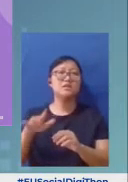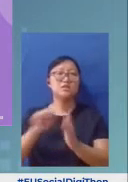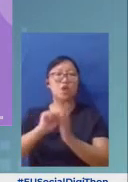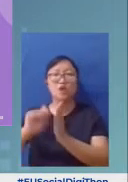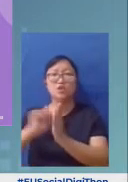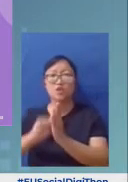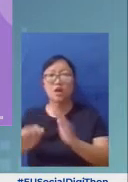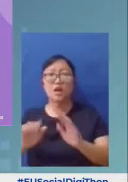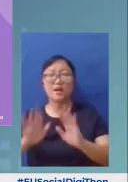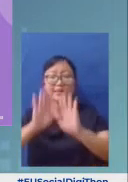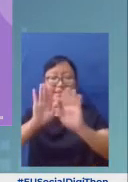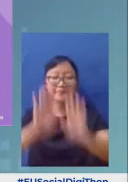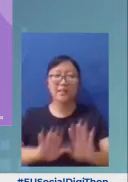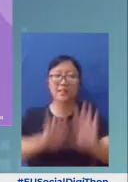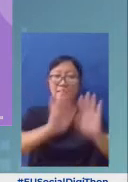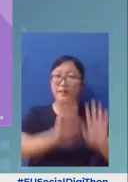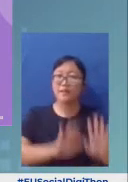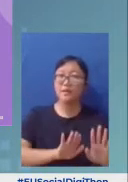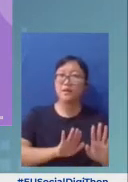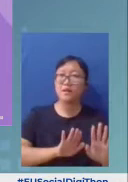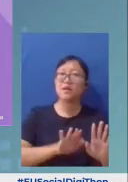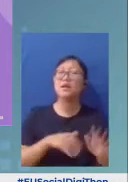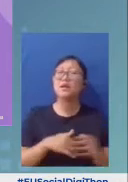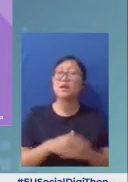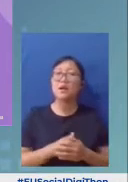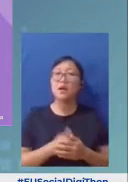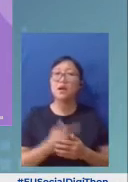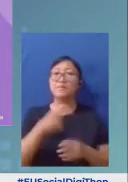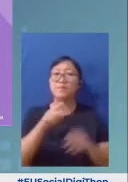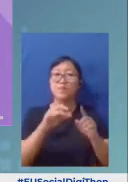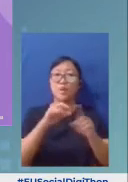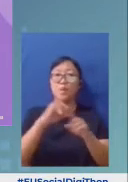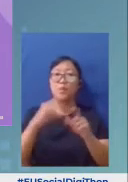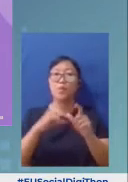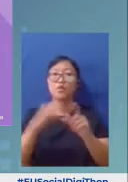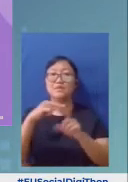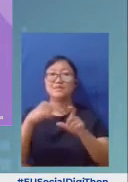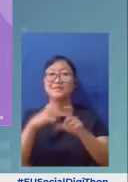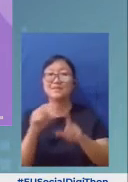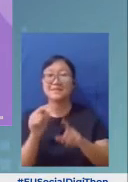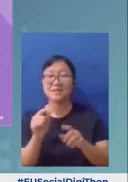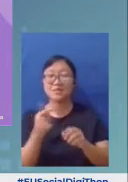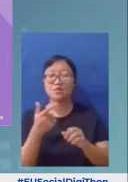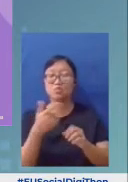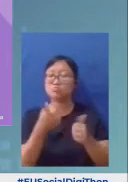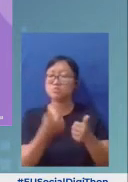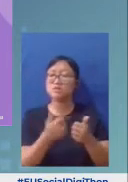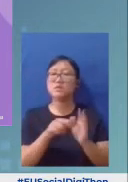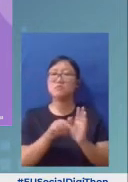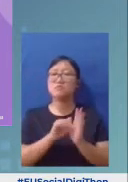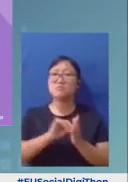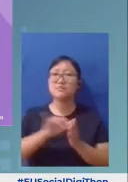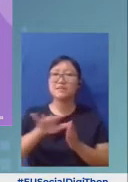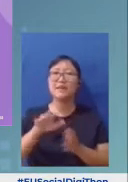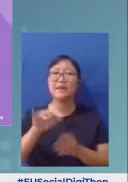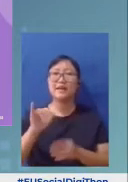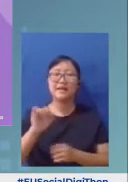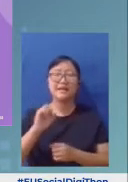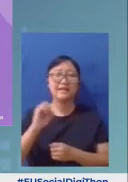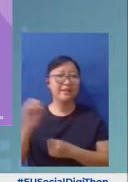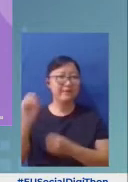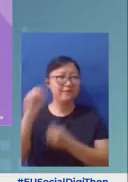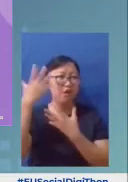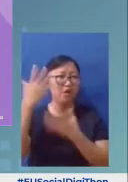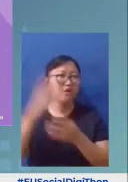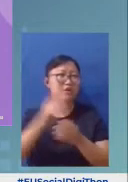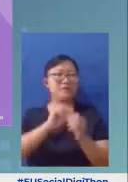loh sesekali poster-poster itu kita jadikan infografis kemudian dikirimkan kepada teman-teman gitu ya.